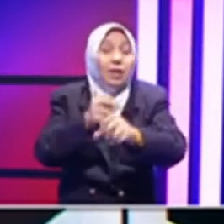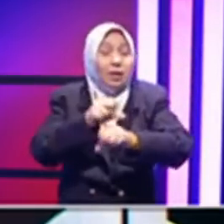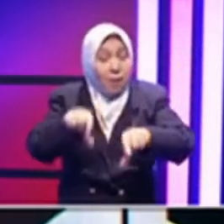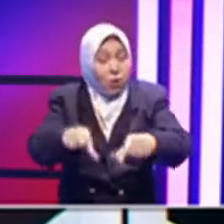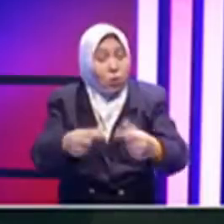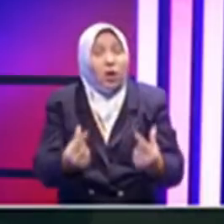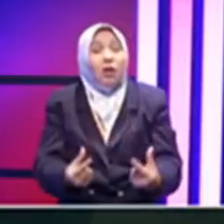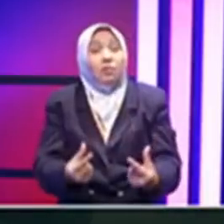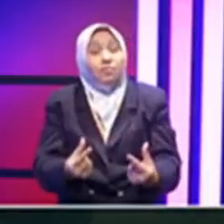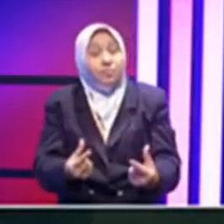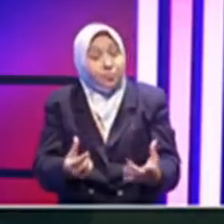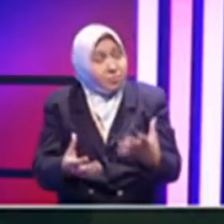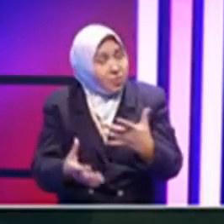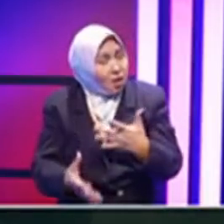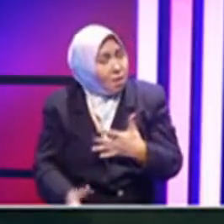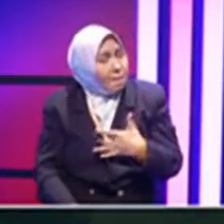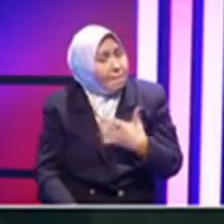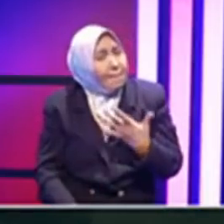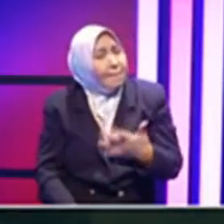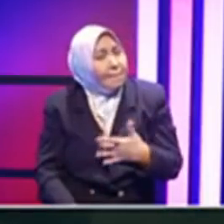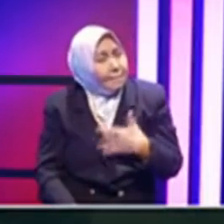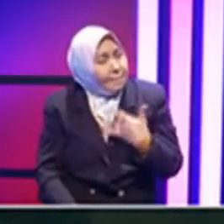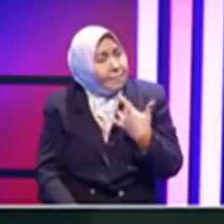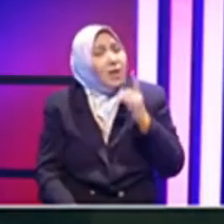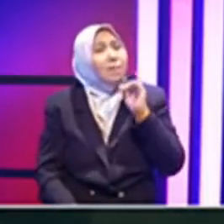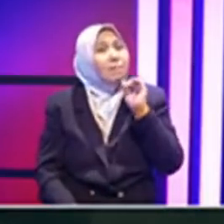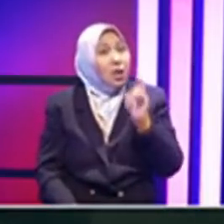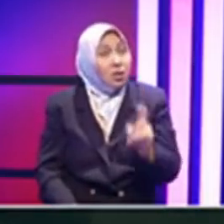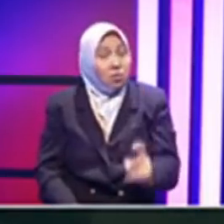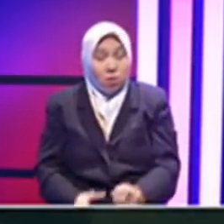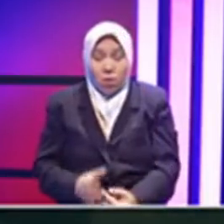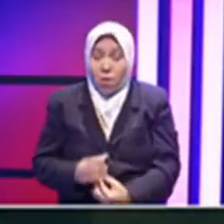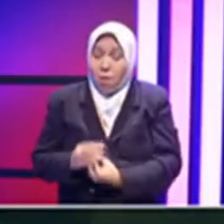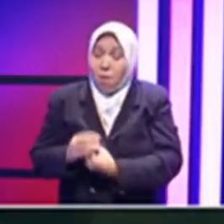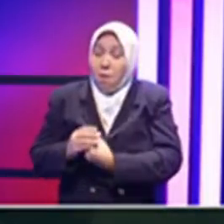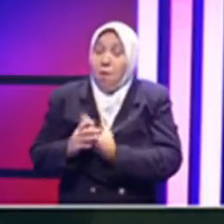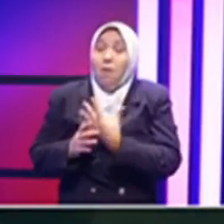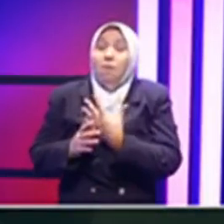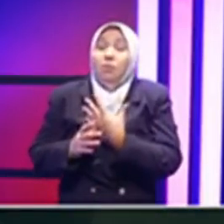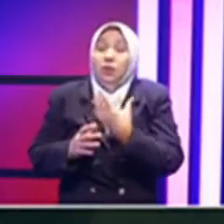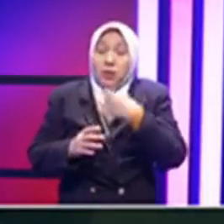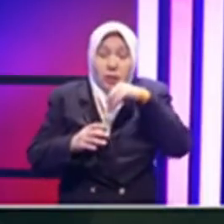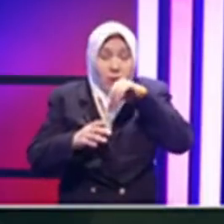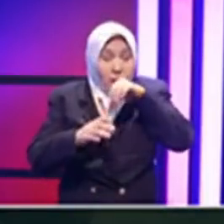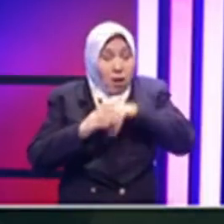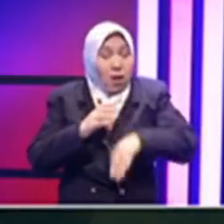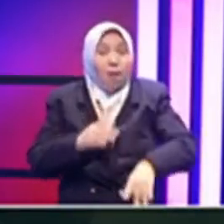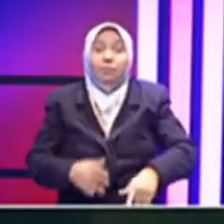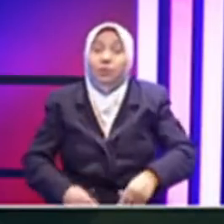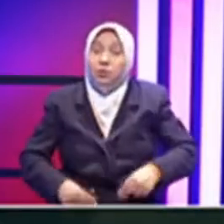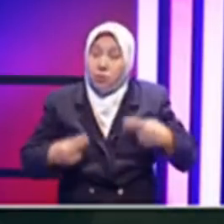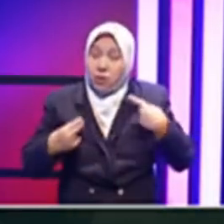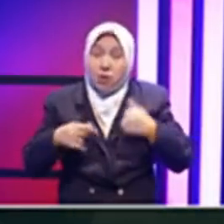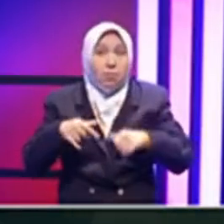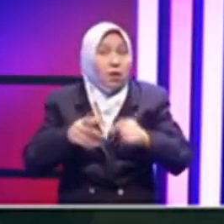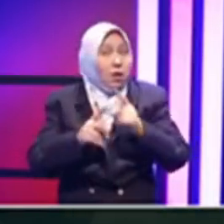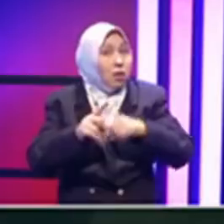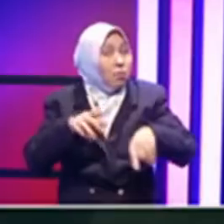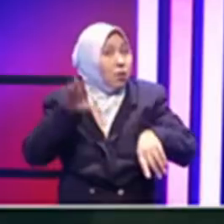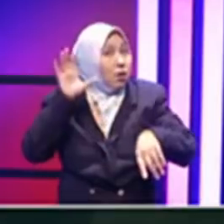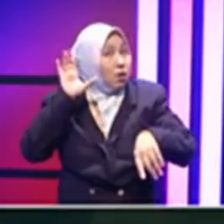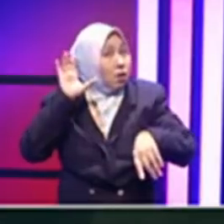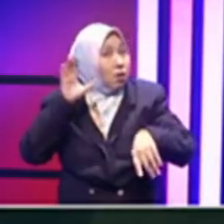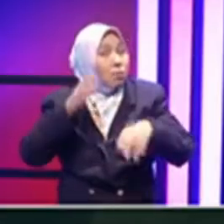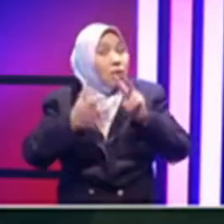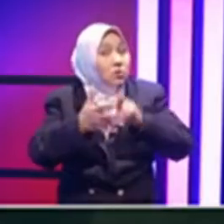Ustaz. Ya. Jadi ini perasaan yang patut muncul dalam hidup kita bila kita baca Quran, kita dengar Quran. Kalau kita dengar Quran rasa